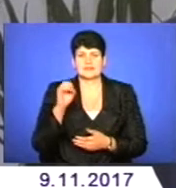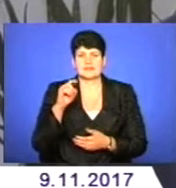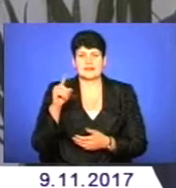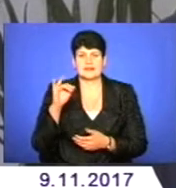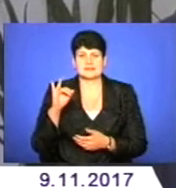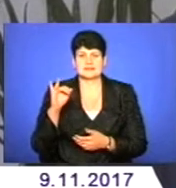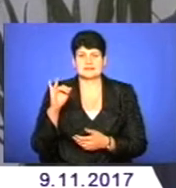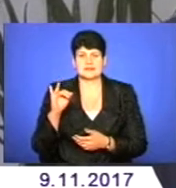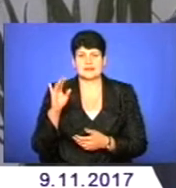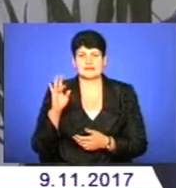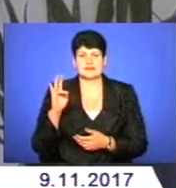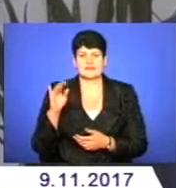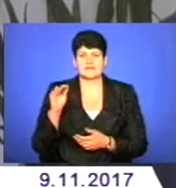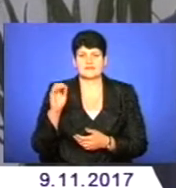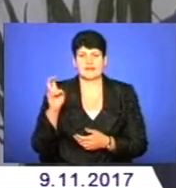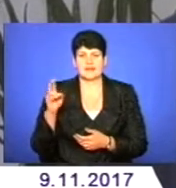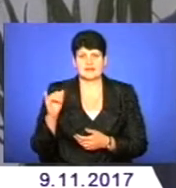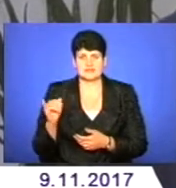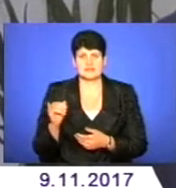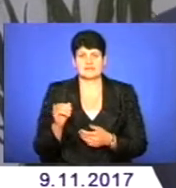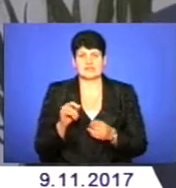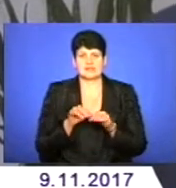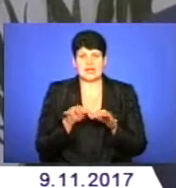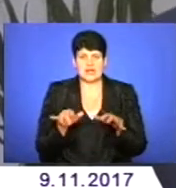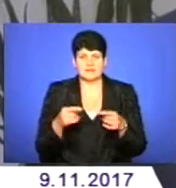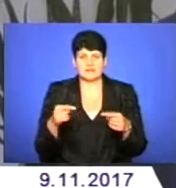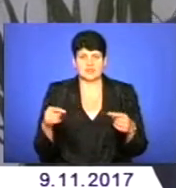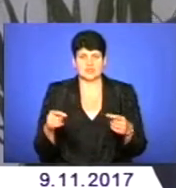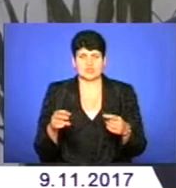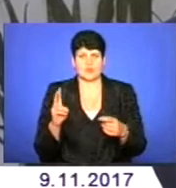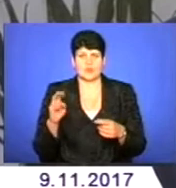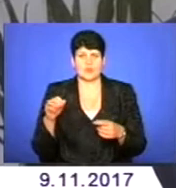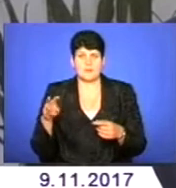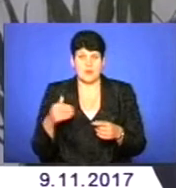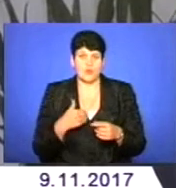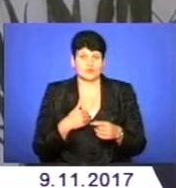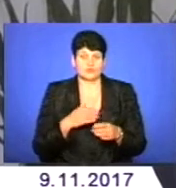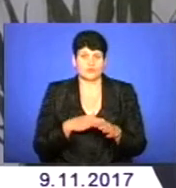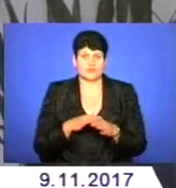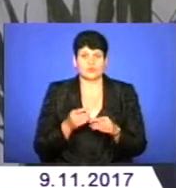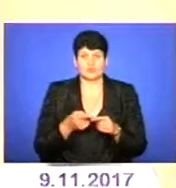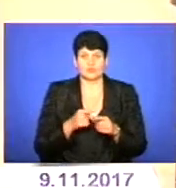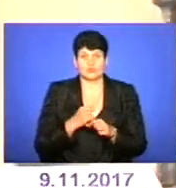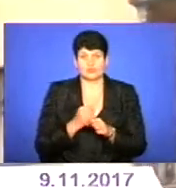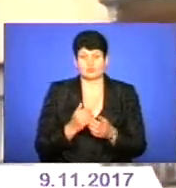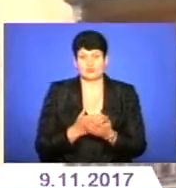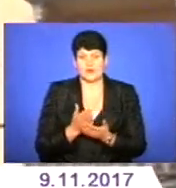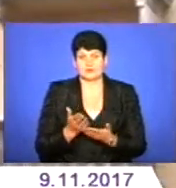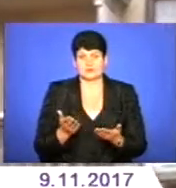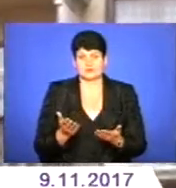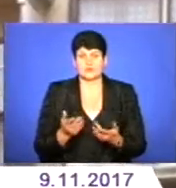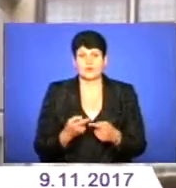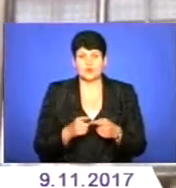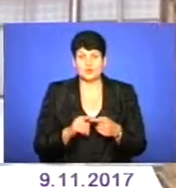дезінфекції від тараканів та інших комах, і хотілося, щоб роботу цю виконували більш-менш якісно. Цю проблему справді